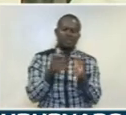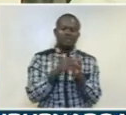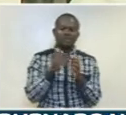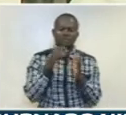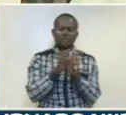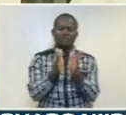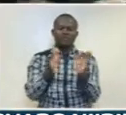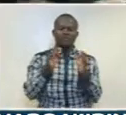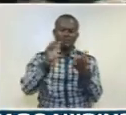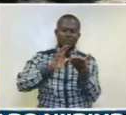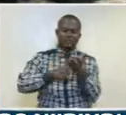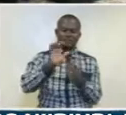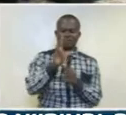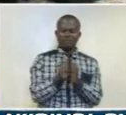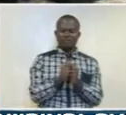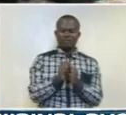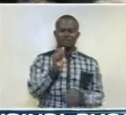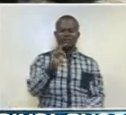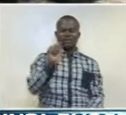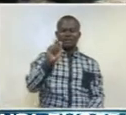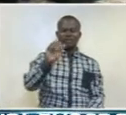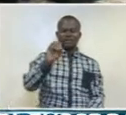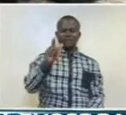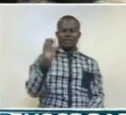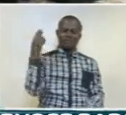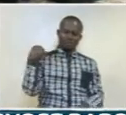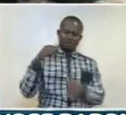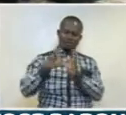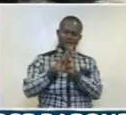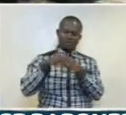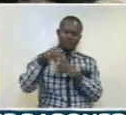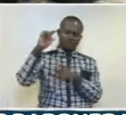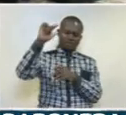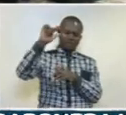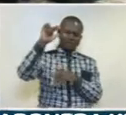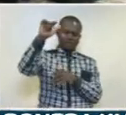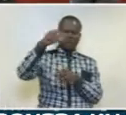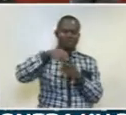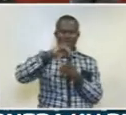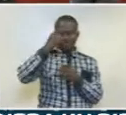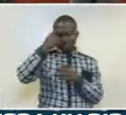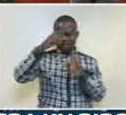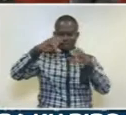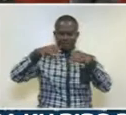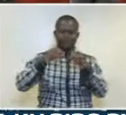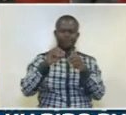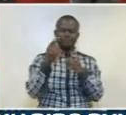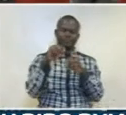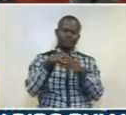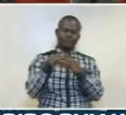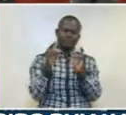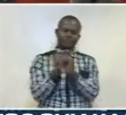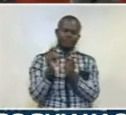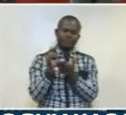rusange cyemezwe na Afurika. Anatoli Kanyanga, umuyobozi ushinzwe iby'amategeko mu kigo gishinzwe iby'indege za gisivile muri Repubulika ya Demokarasi ya Kongo, umwe mu bitabiriye